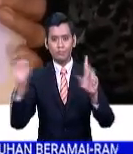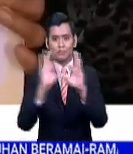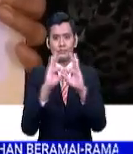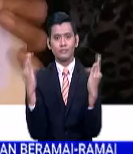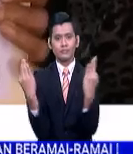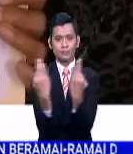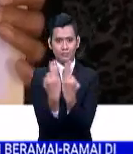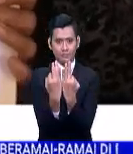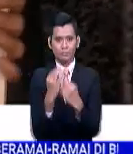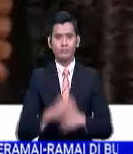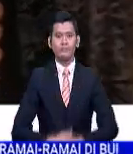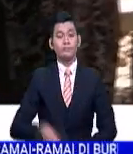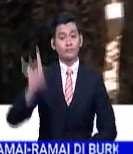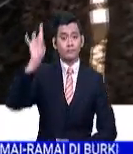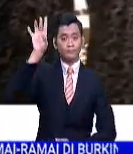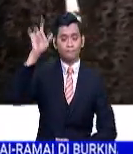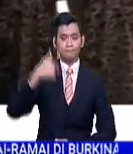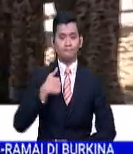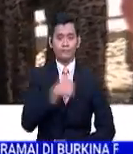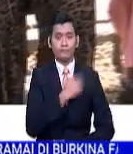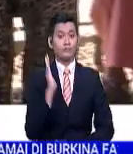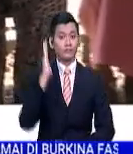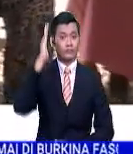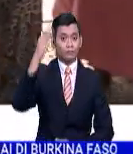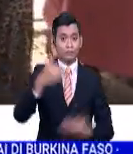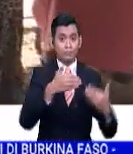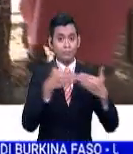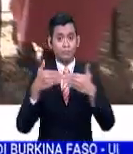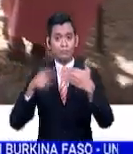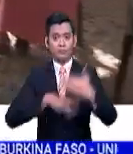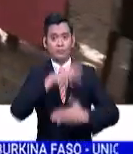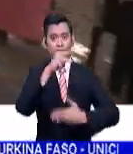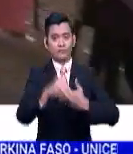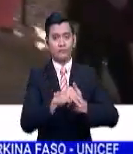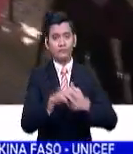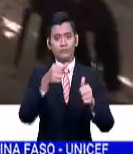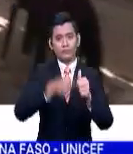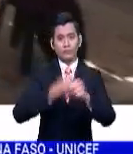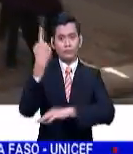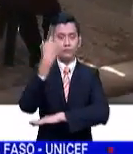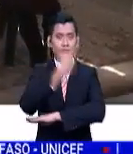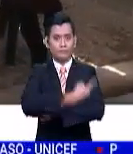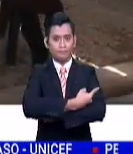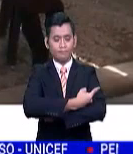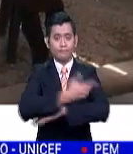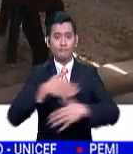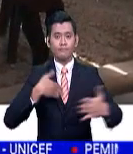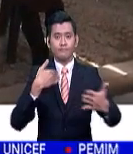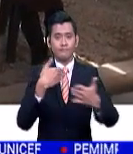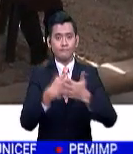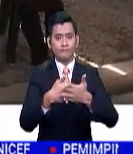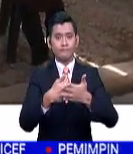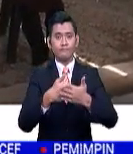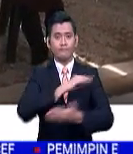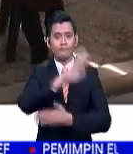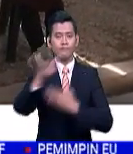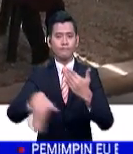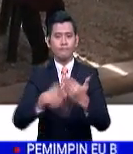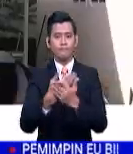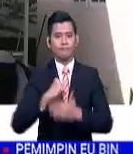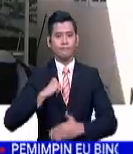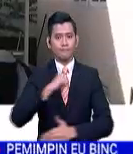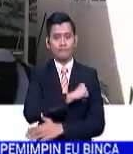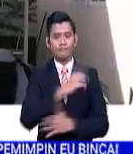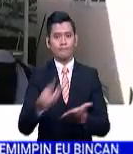keluarga. Dan insyaAllah kita akan sambung program ini pada setiap hari sehinggalah semua ahli kelab